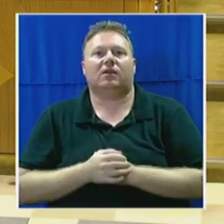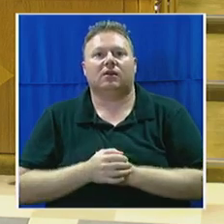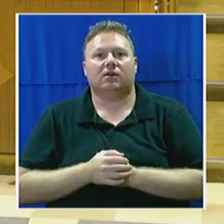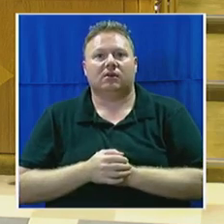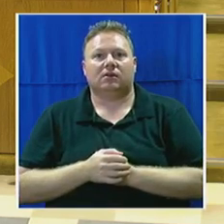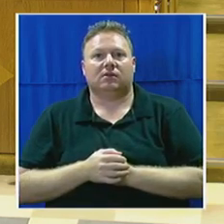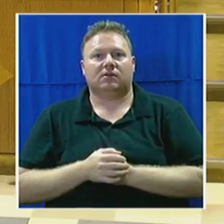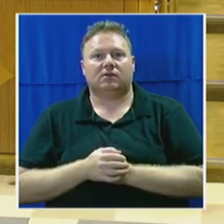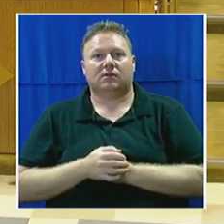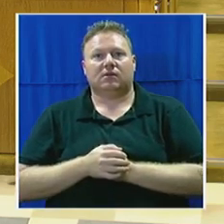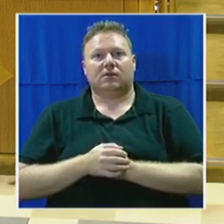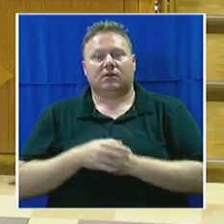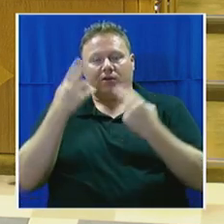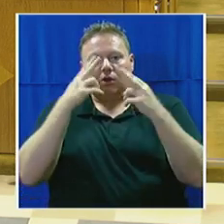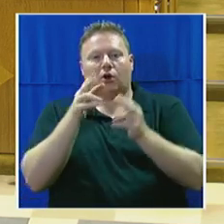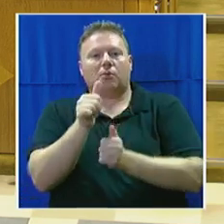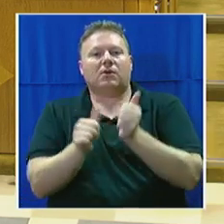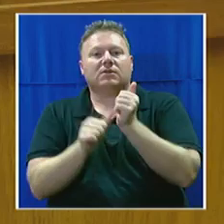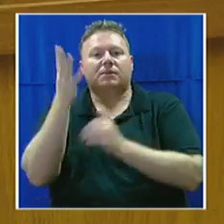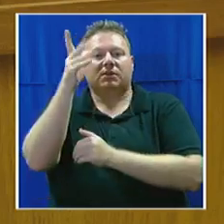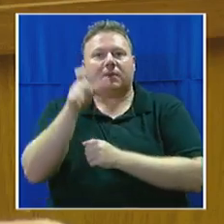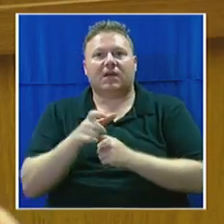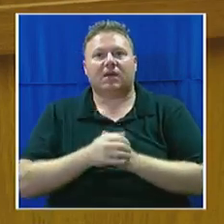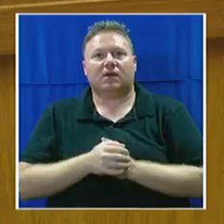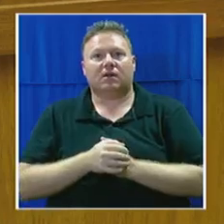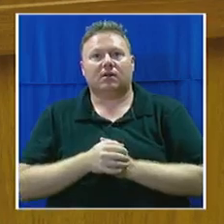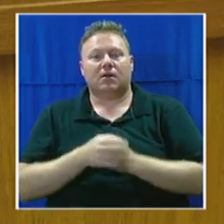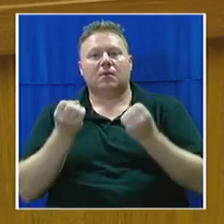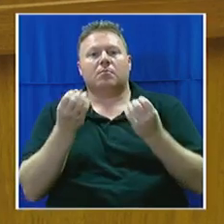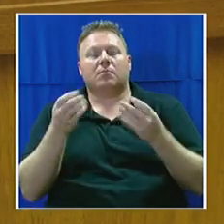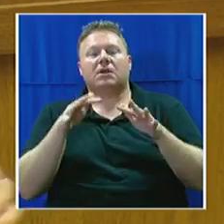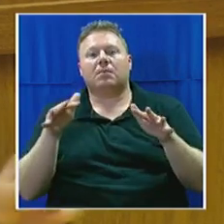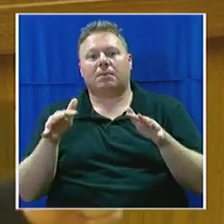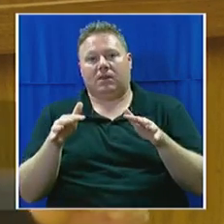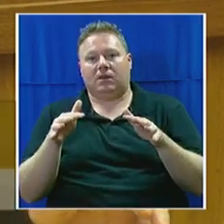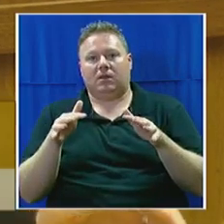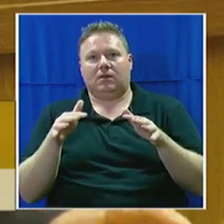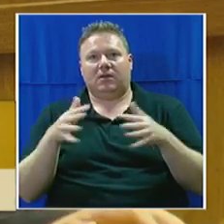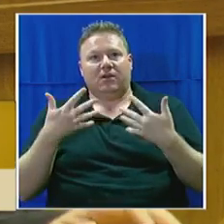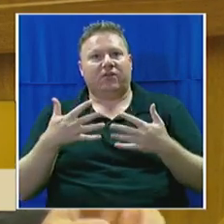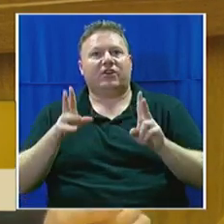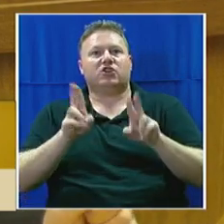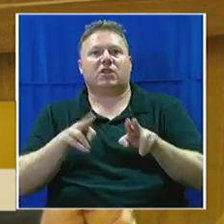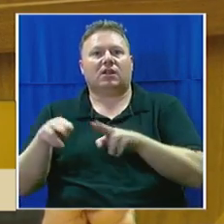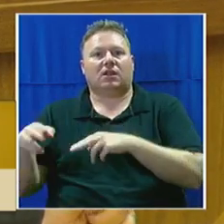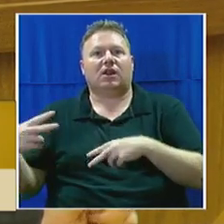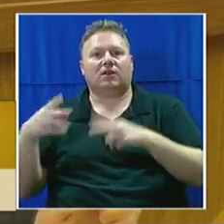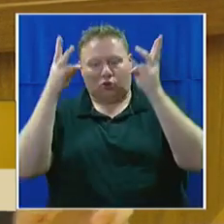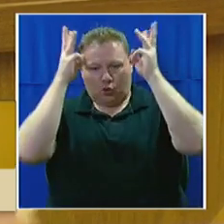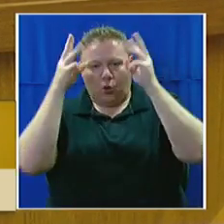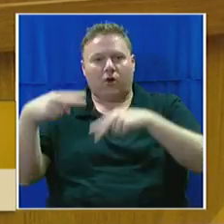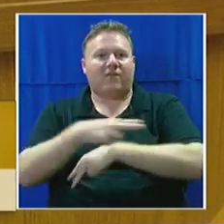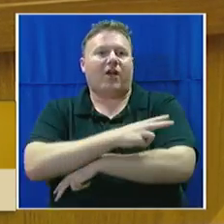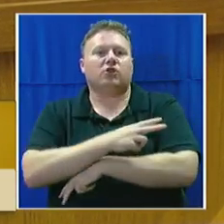Geachte Jeng Speaker, die hoeveelheid mense wat al reeds weens die coronavirus gesterf het, staan nou op oor bietjie die